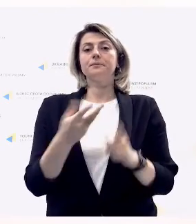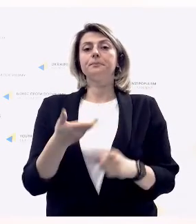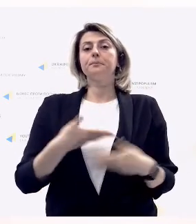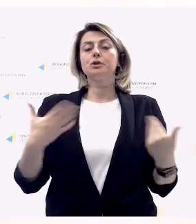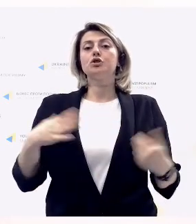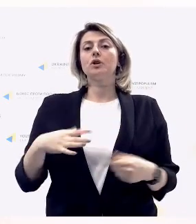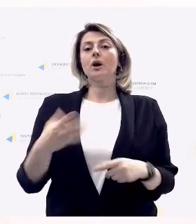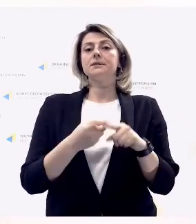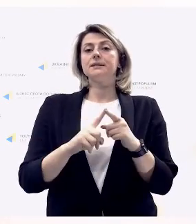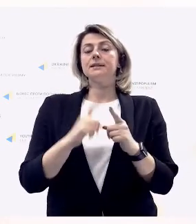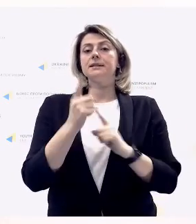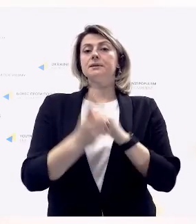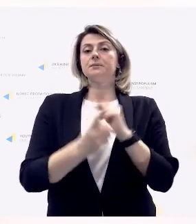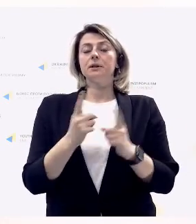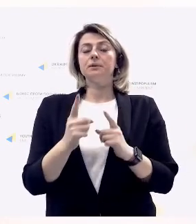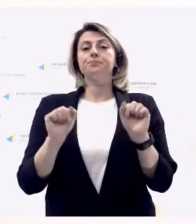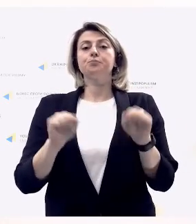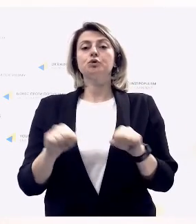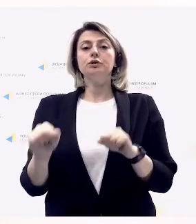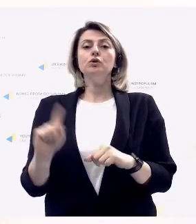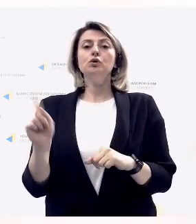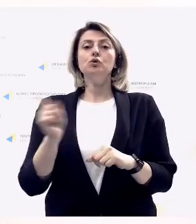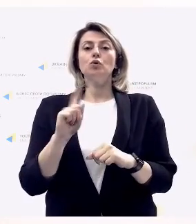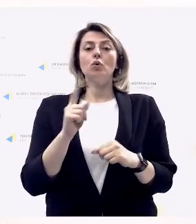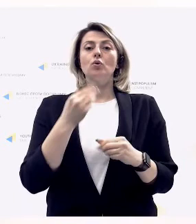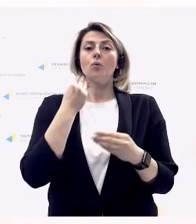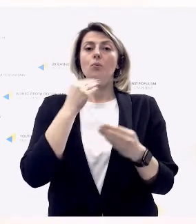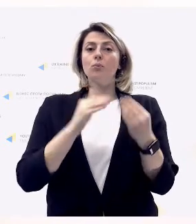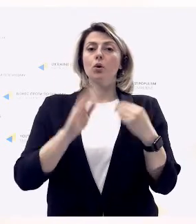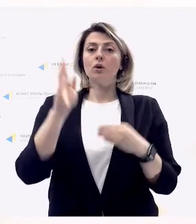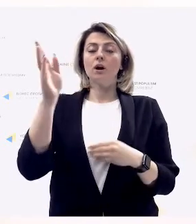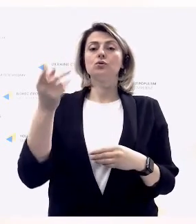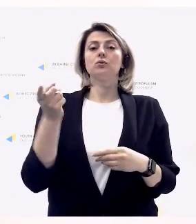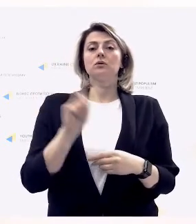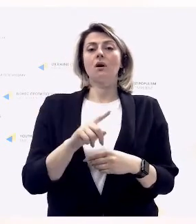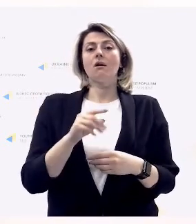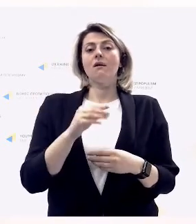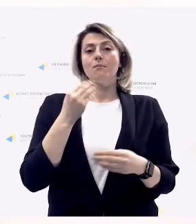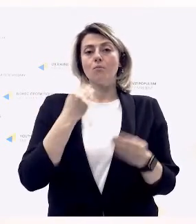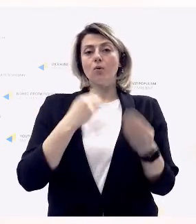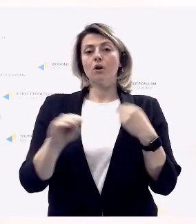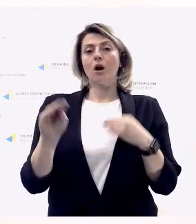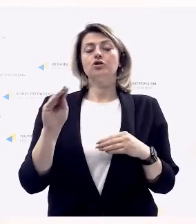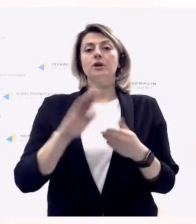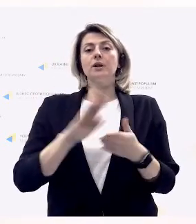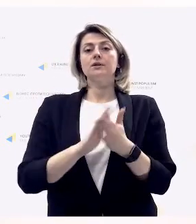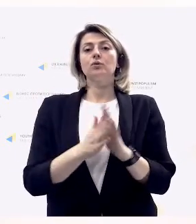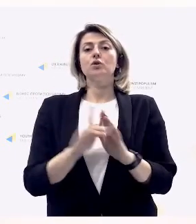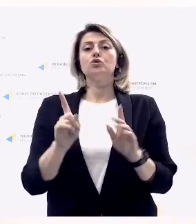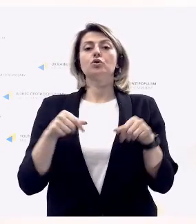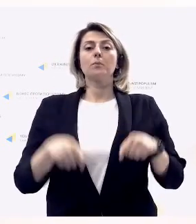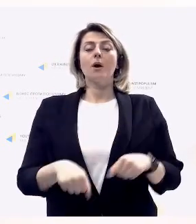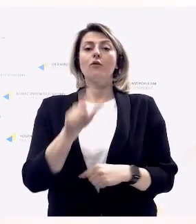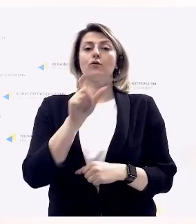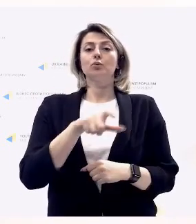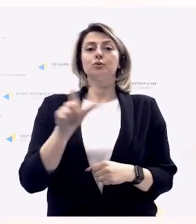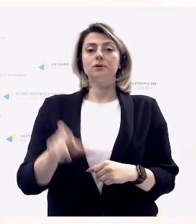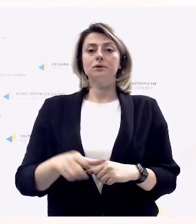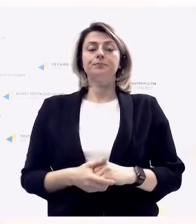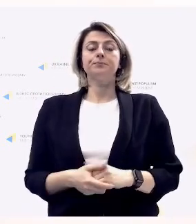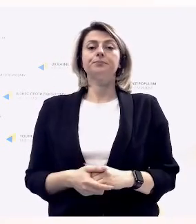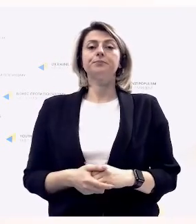змін. Можливості щодо прогресу та покращення ситуації щодо прав людини